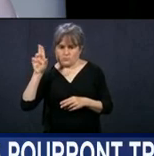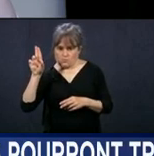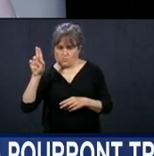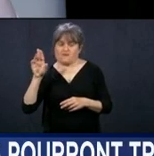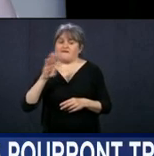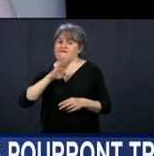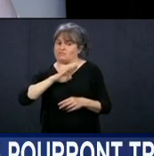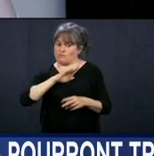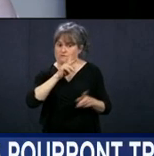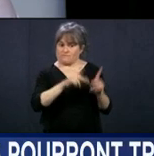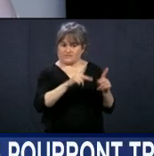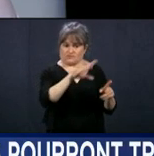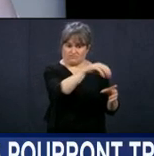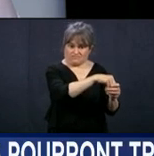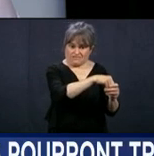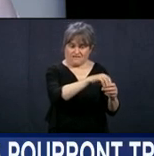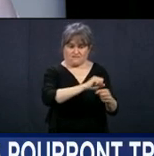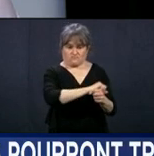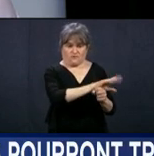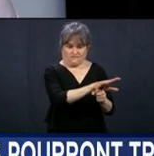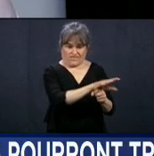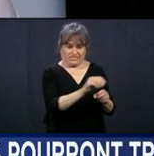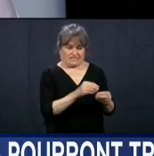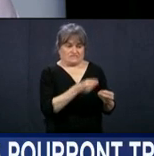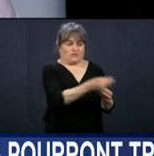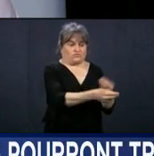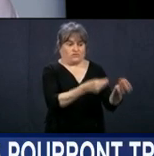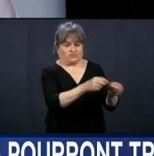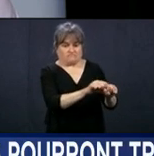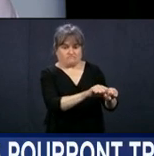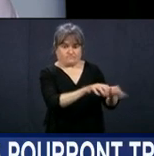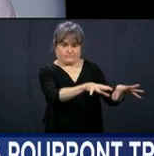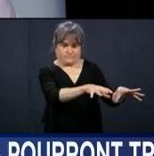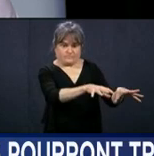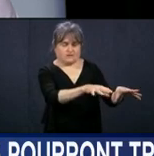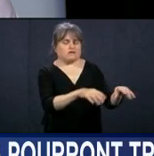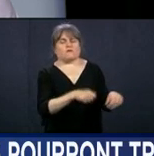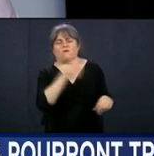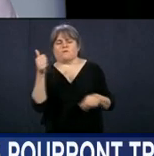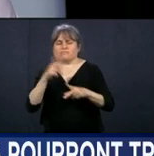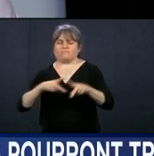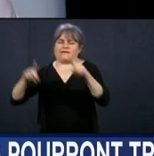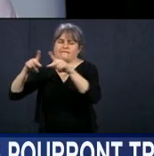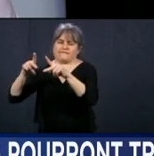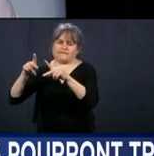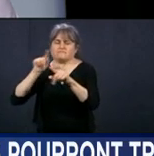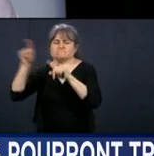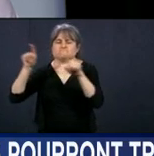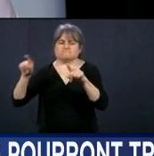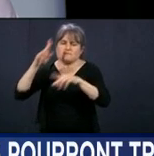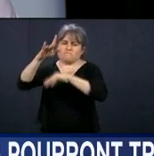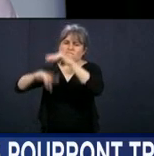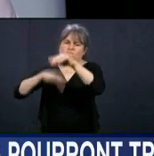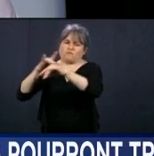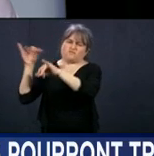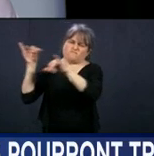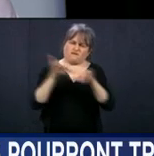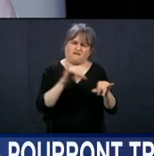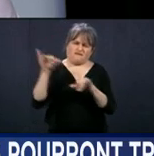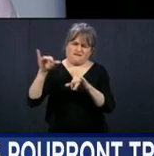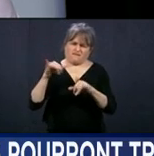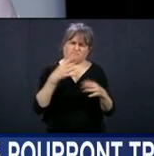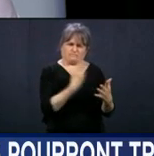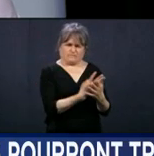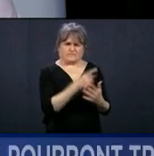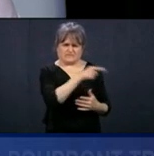que, comme partout dans le monde, notre réseau carcéral fait face à un défi important avec la pandémie. Depuis le début de la pandémie,